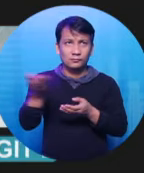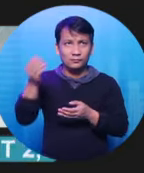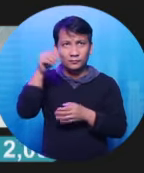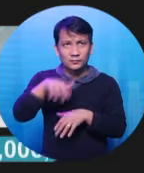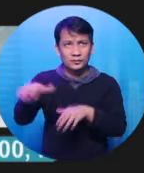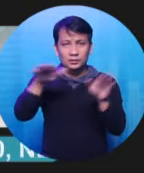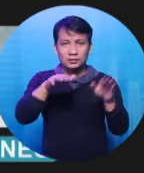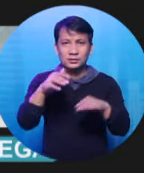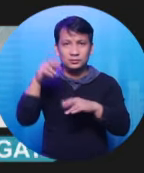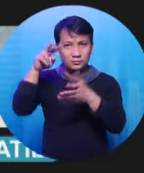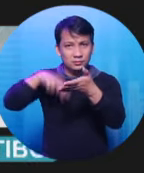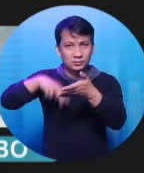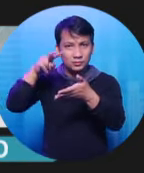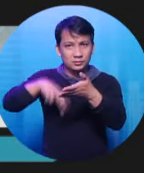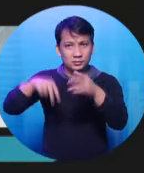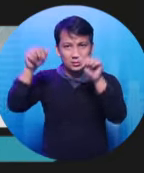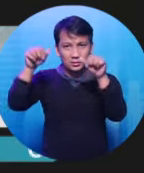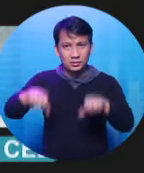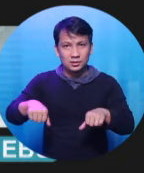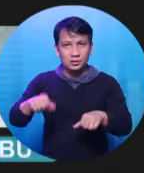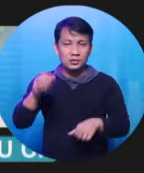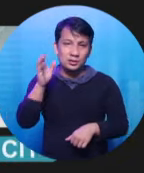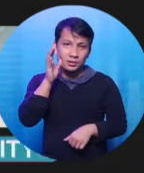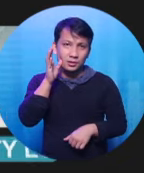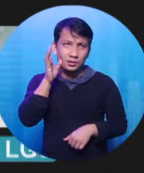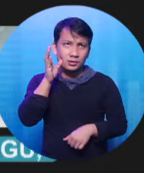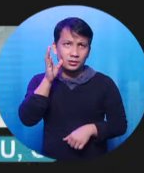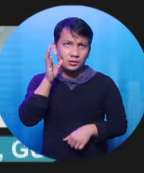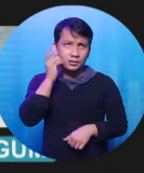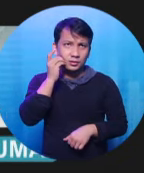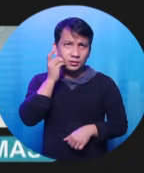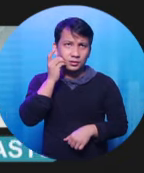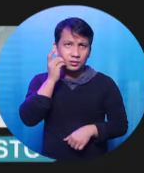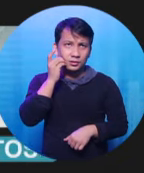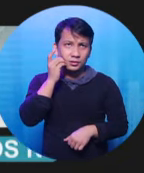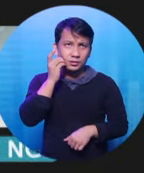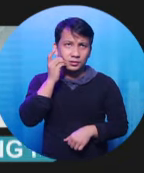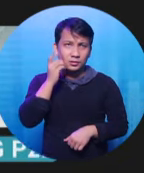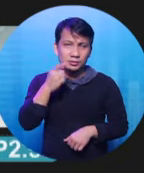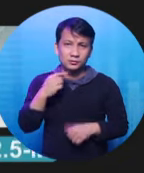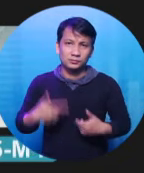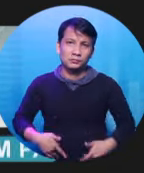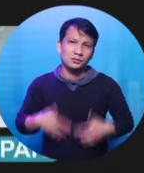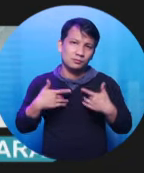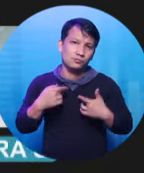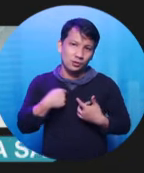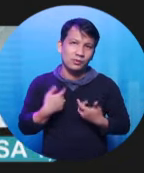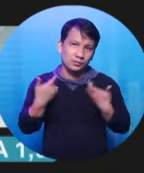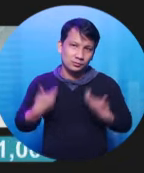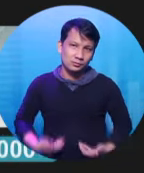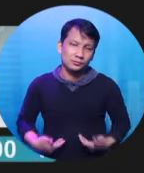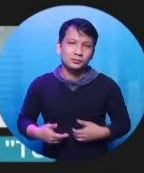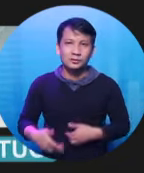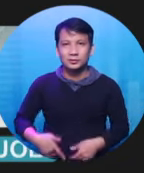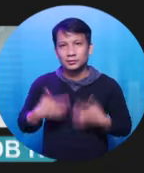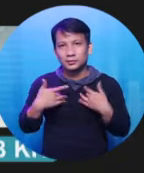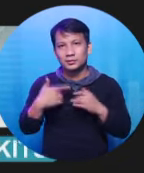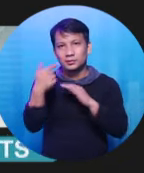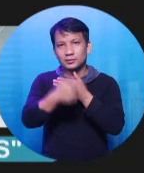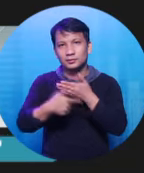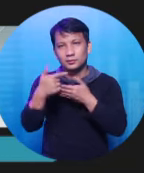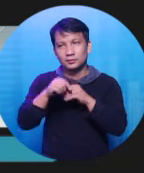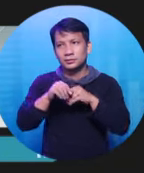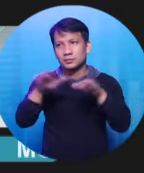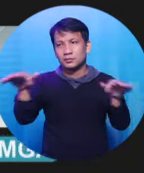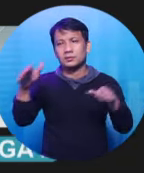ng nakakabasa ng shiner ni Christine Carla Tandatu, I'm still alive. At alam ko po sa Google, sikat